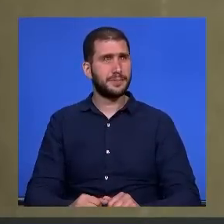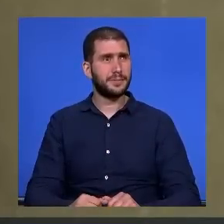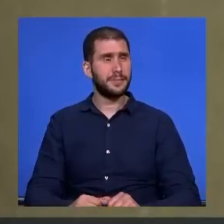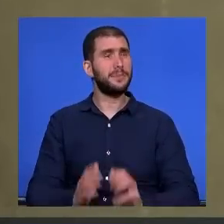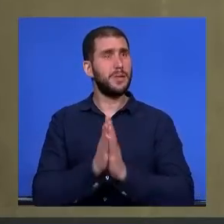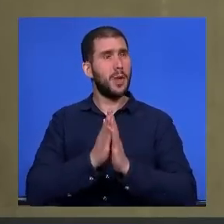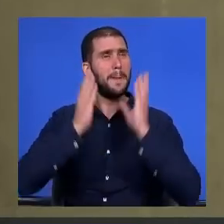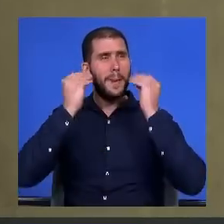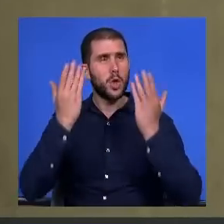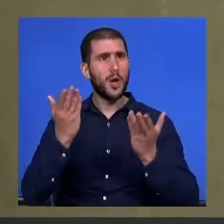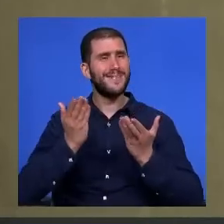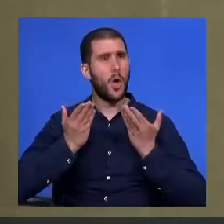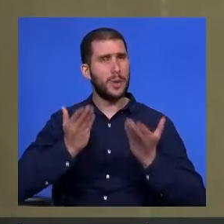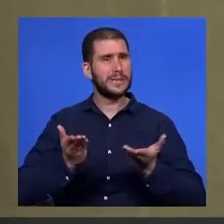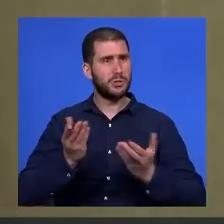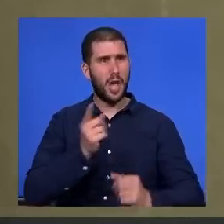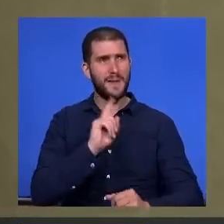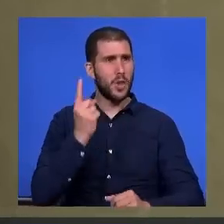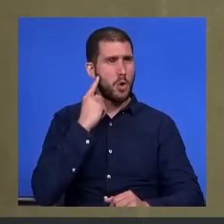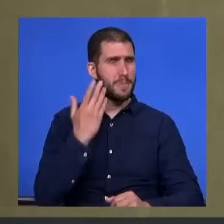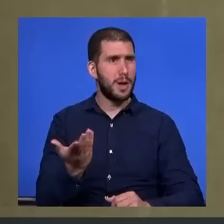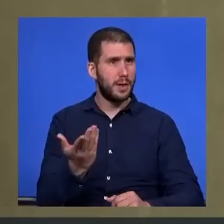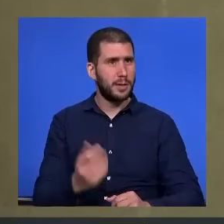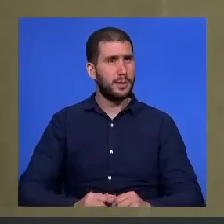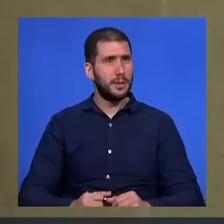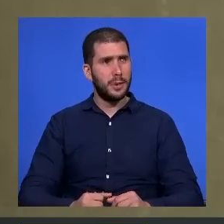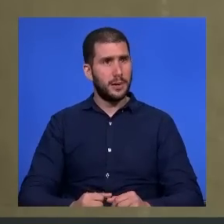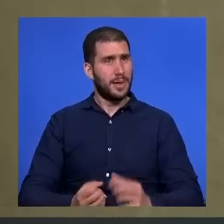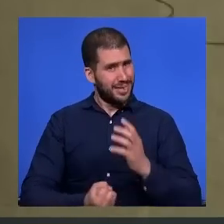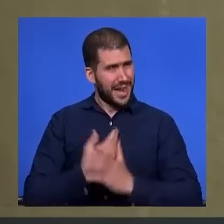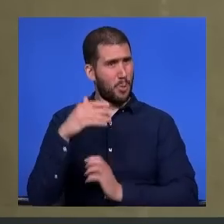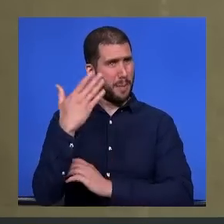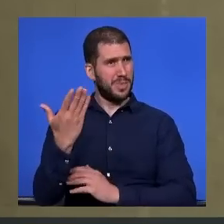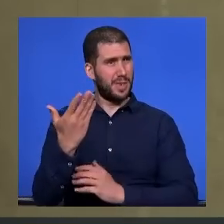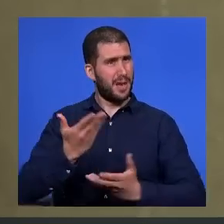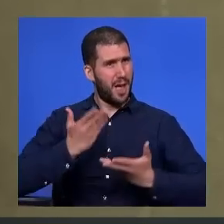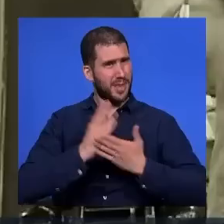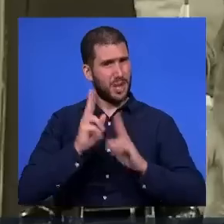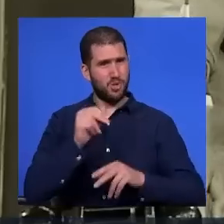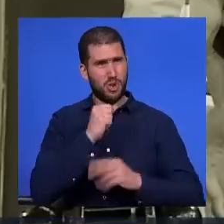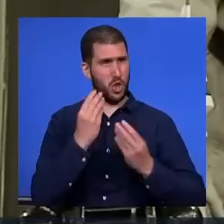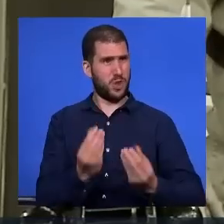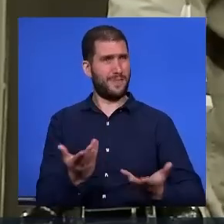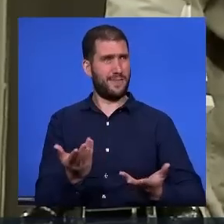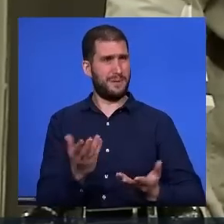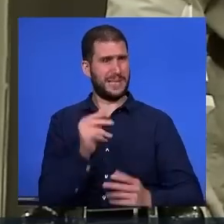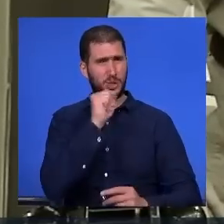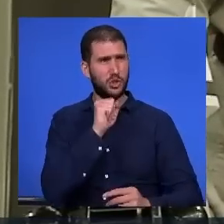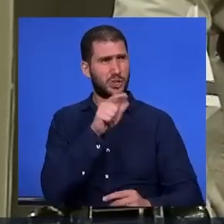בבקשה, אמר בן גוריון והעוזר שלו שאף אחד לא שמע עליו. תקימו מדינה. נו, עד שיש לנו שיר כל כך טוב. באיזה